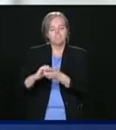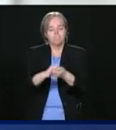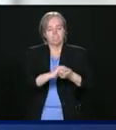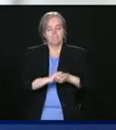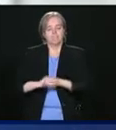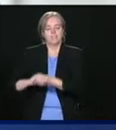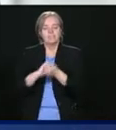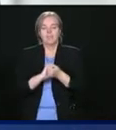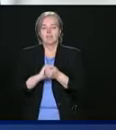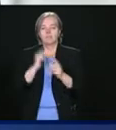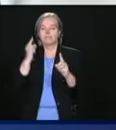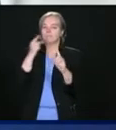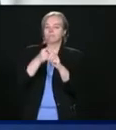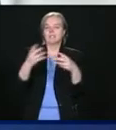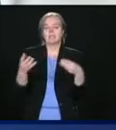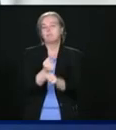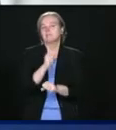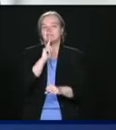travers. Merci.